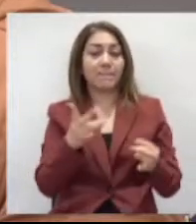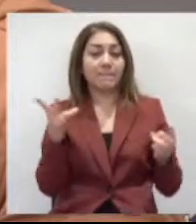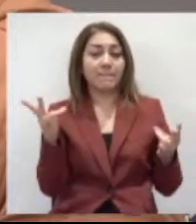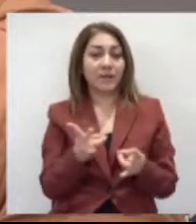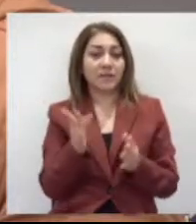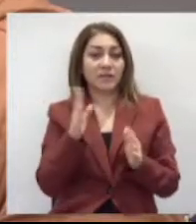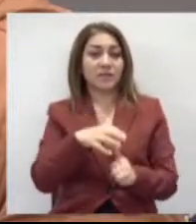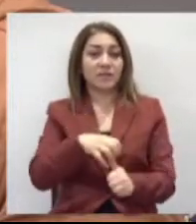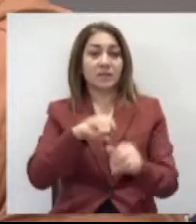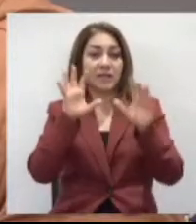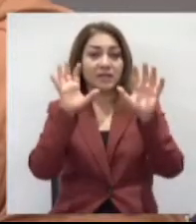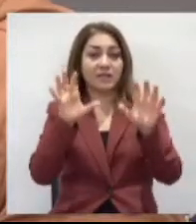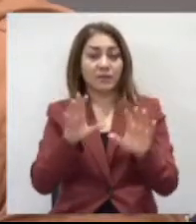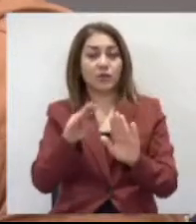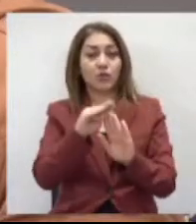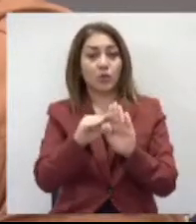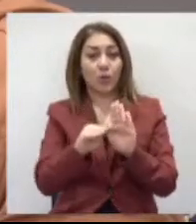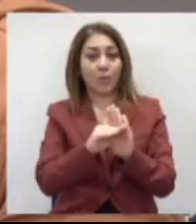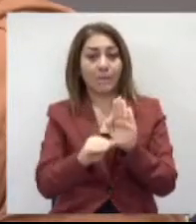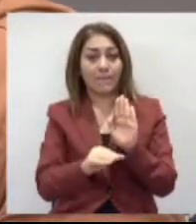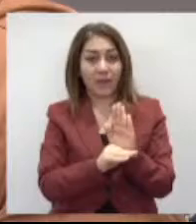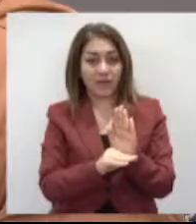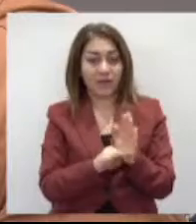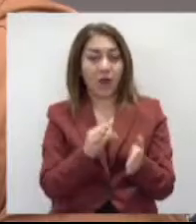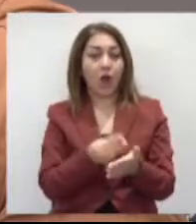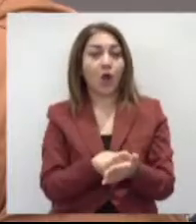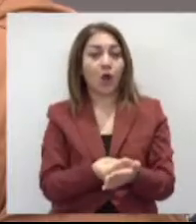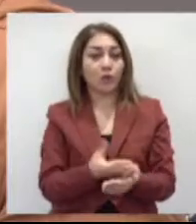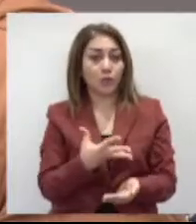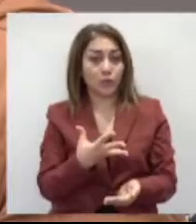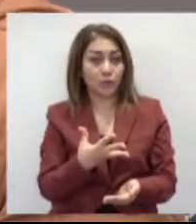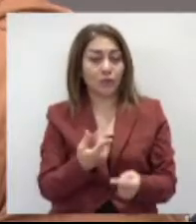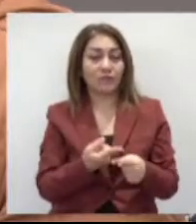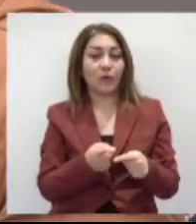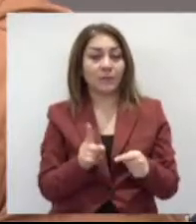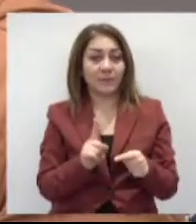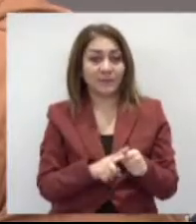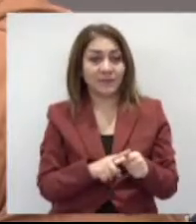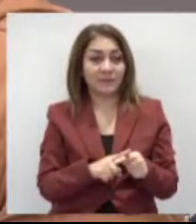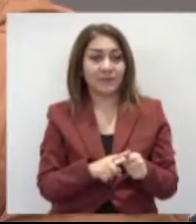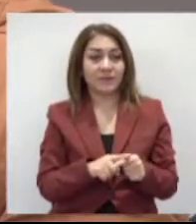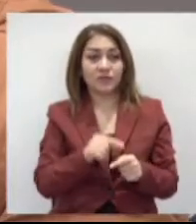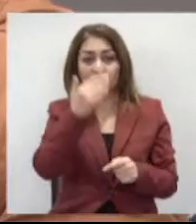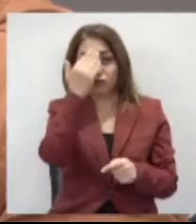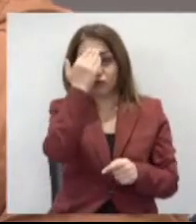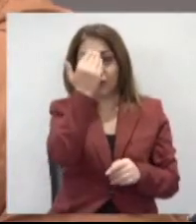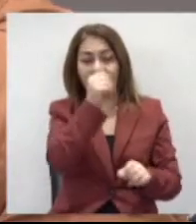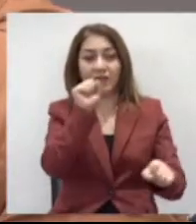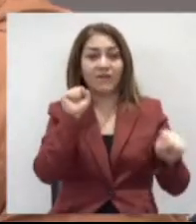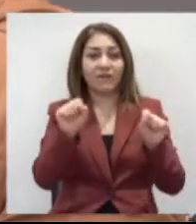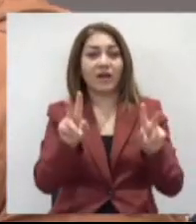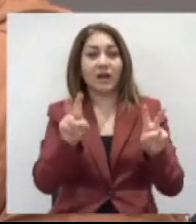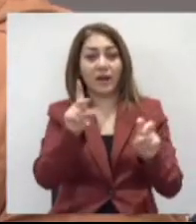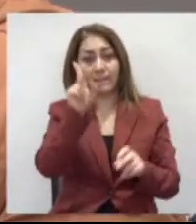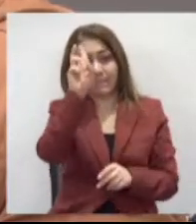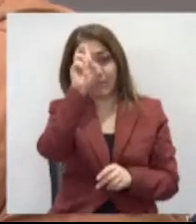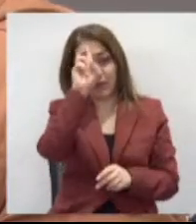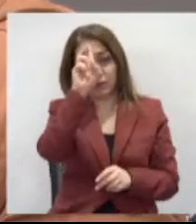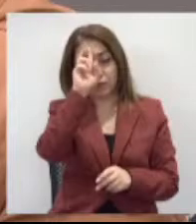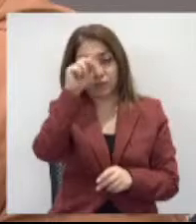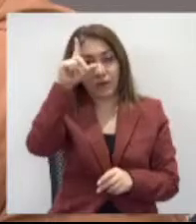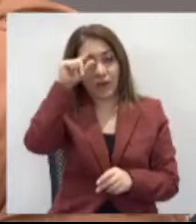ինչ-որ սահմանադրական նորմեր նաև հատուկ, որպեսզի ժողովրդավարական պետությունը երբևէ Հայաստանում